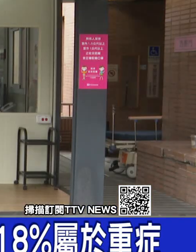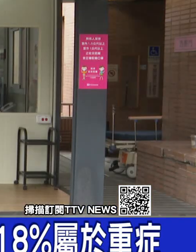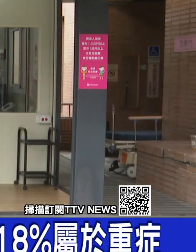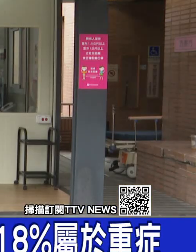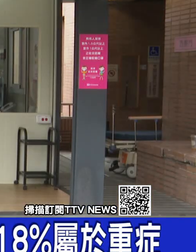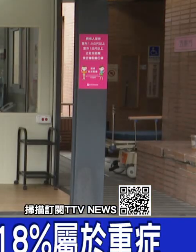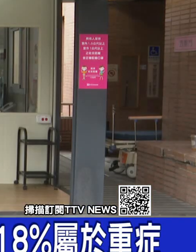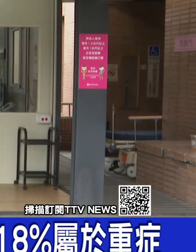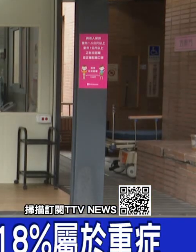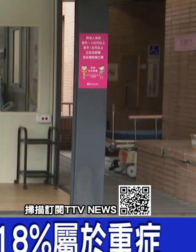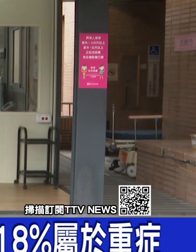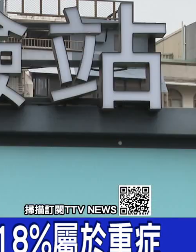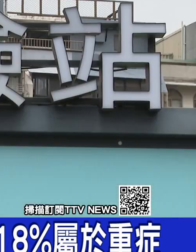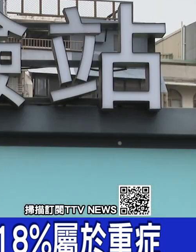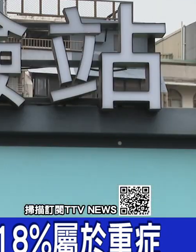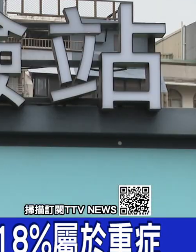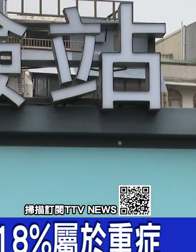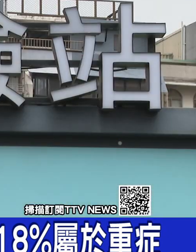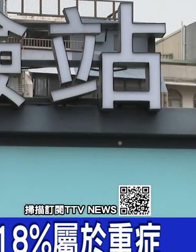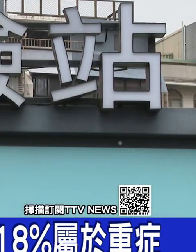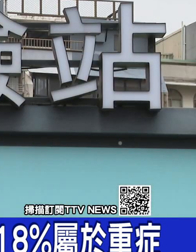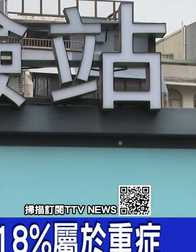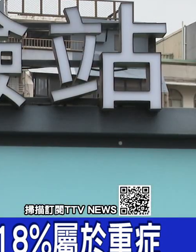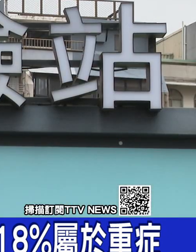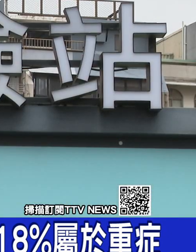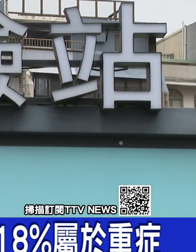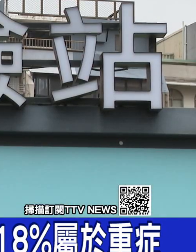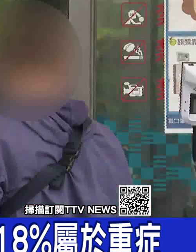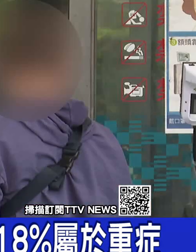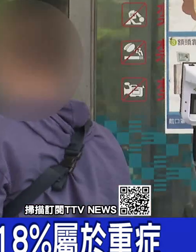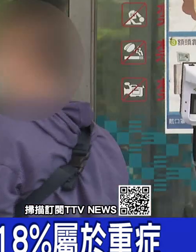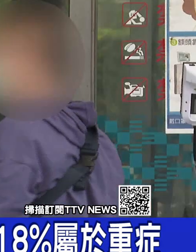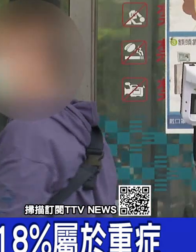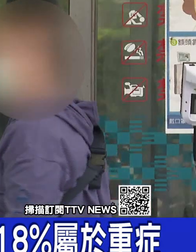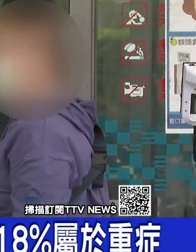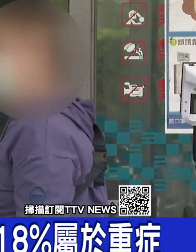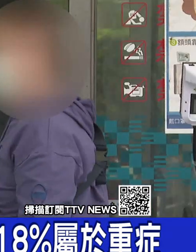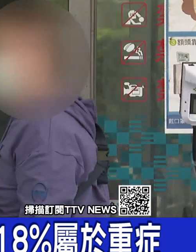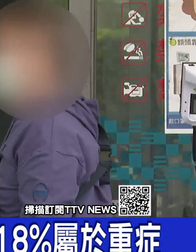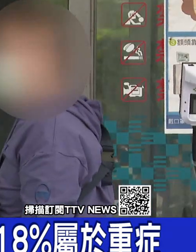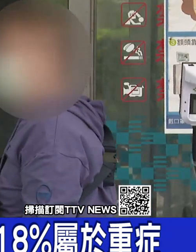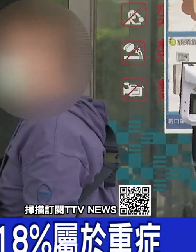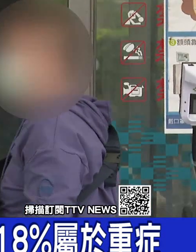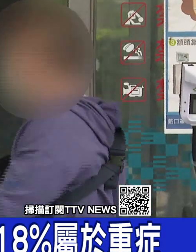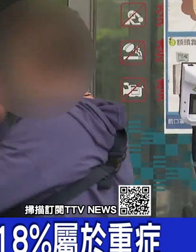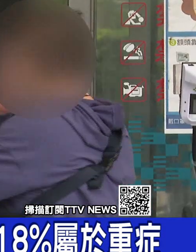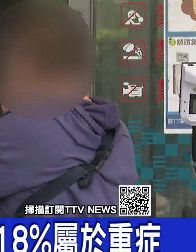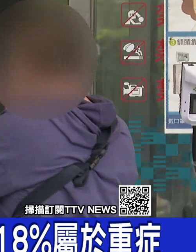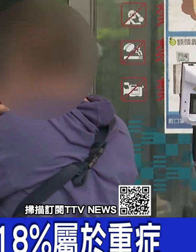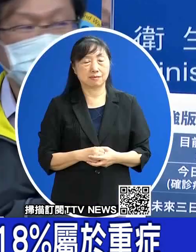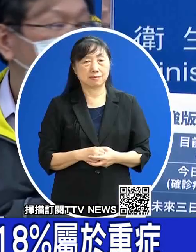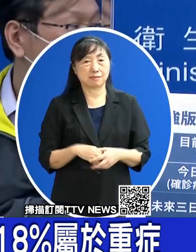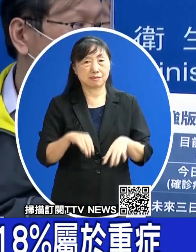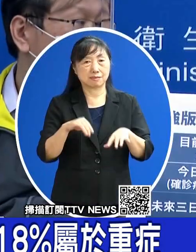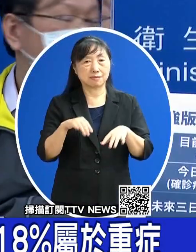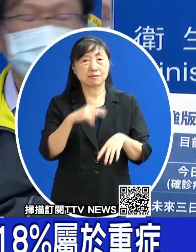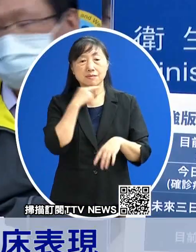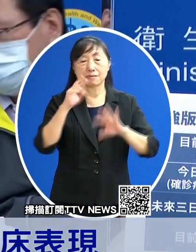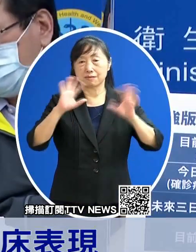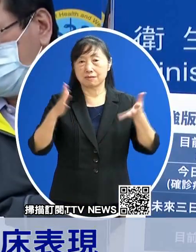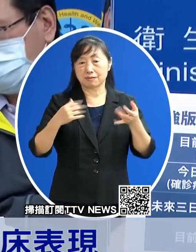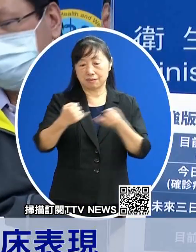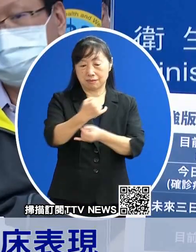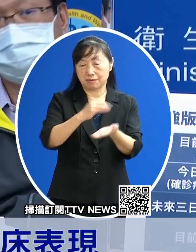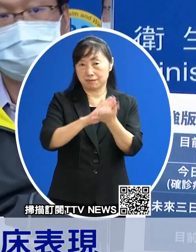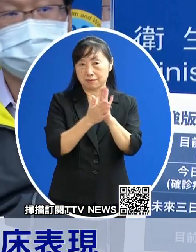有18%属于重症，里头出现严重肺炎或是呼吸衰竭的比例更接近10%。 这个变种病毒